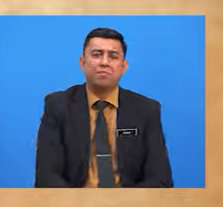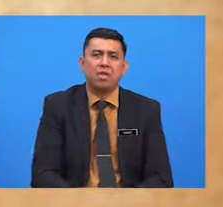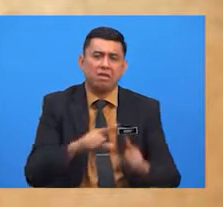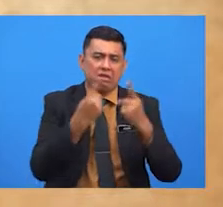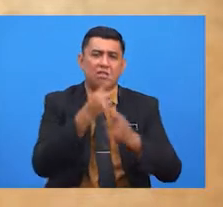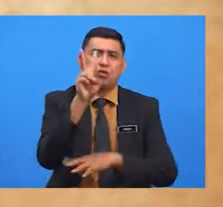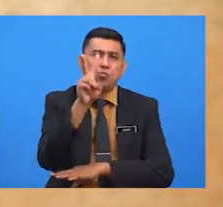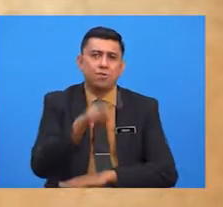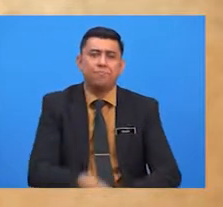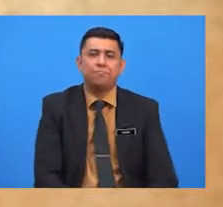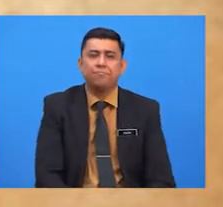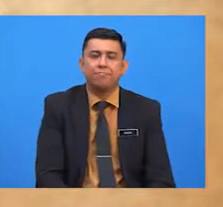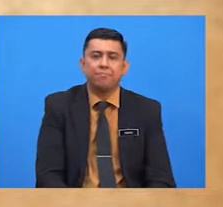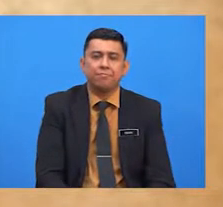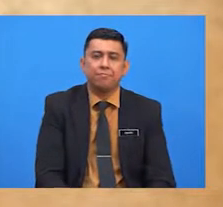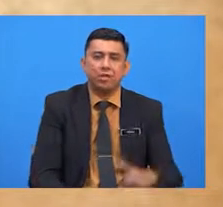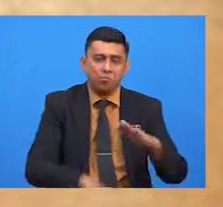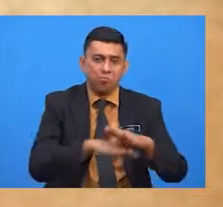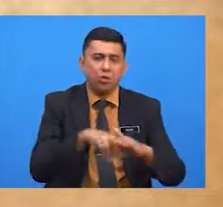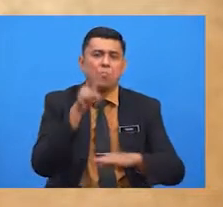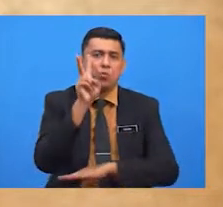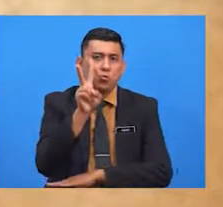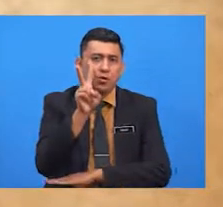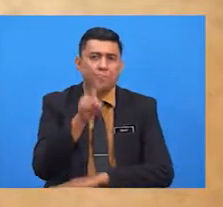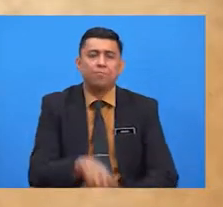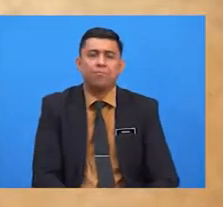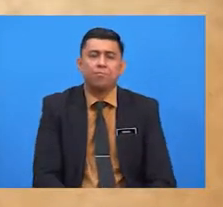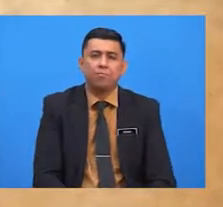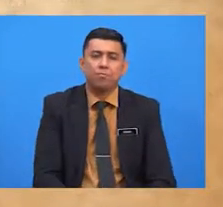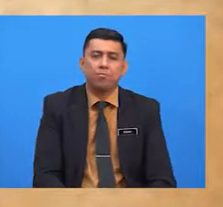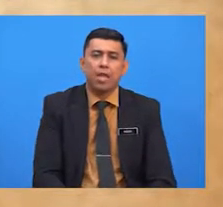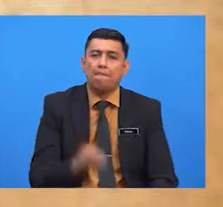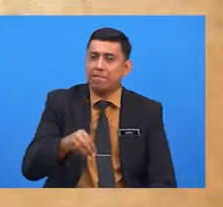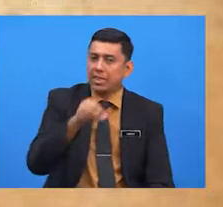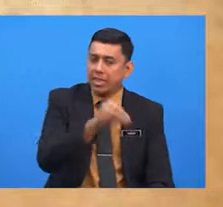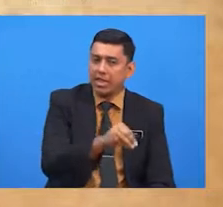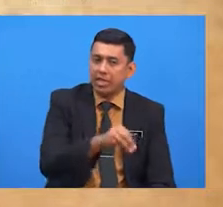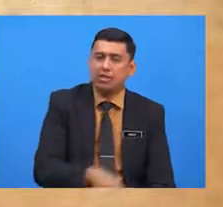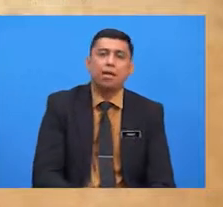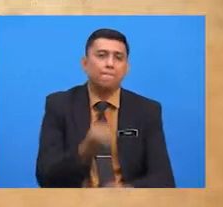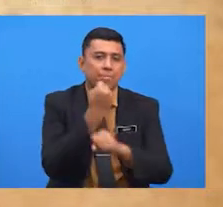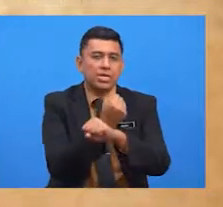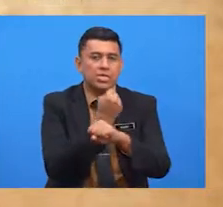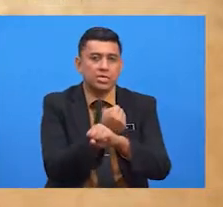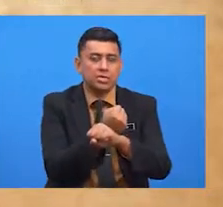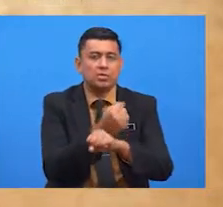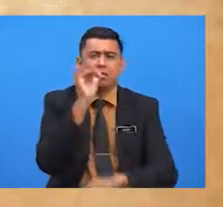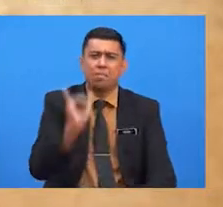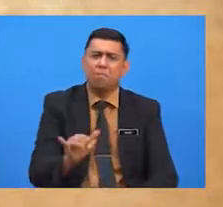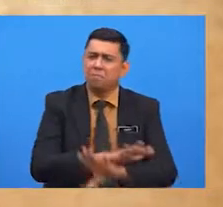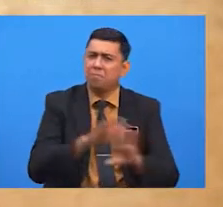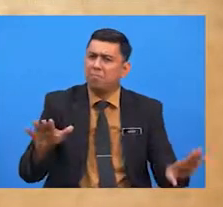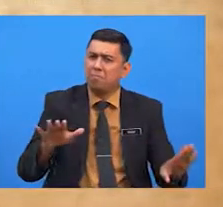kedua. Di bawah kelas kedua pula, golongan petani dan pekerja yang